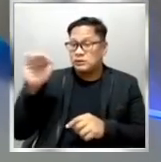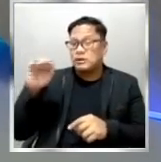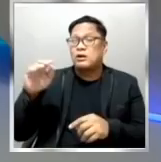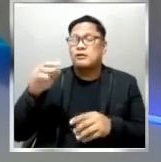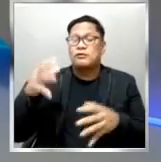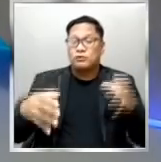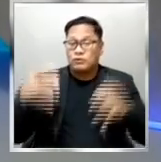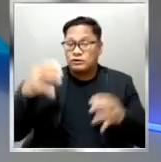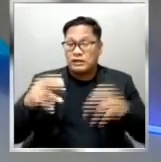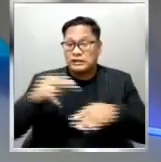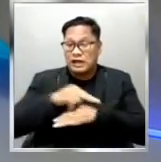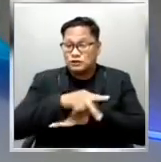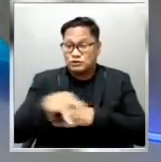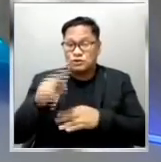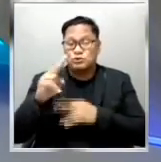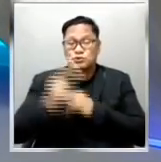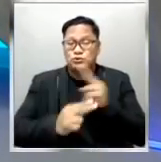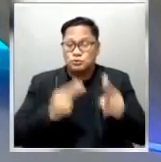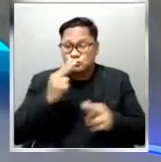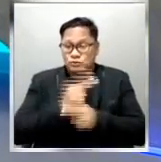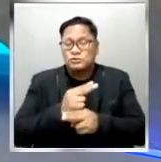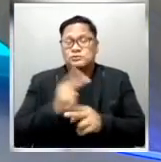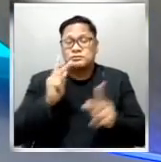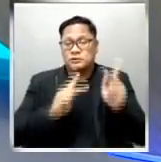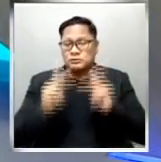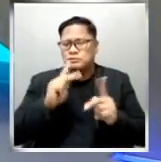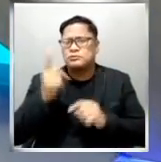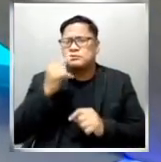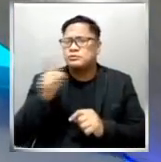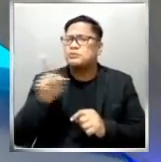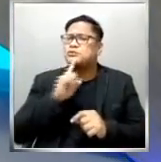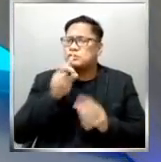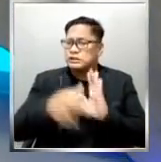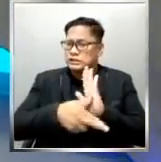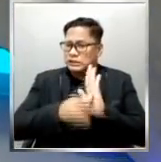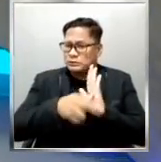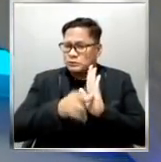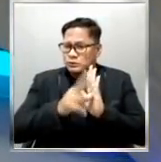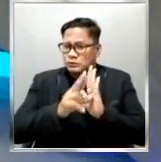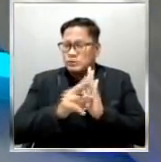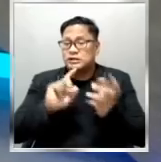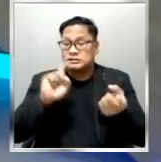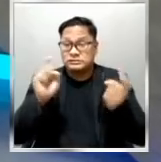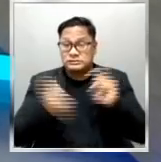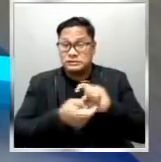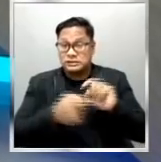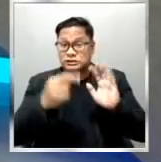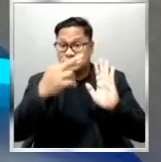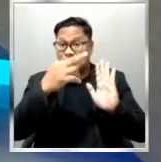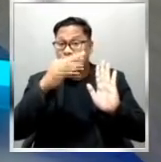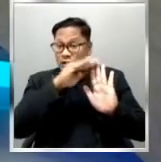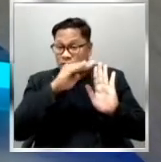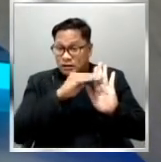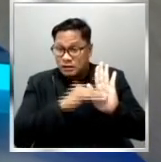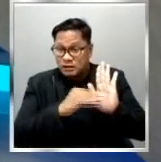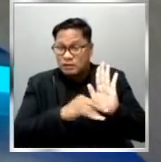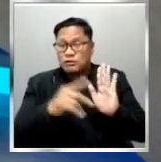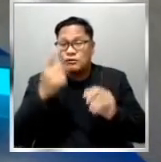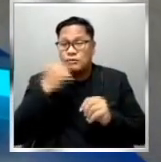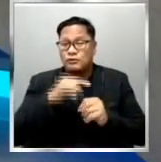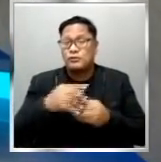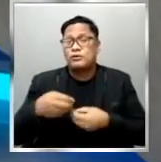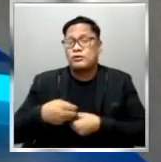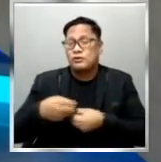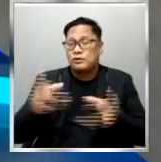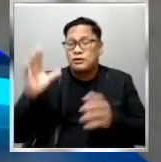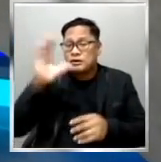People's Lawyers o NUPL. Yan ay para ripasuin at baguhin ang patakaran sa paglalabas ng mga search warrant.